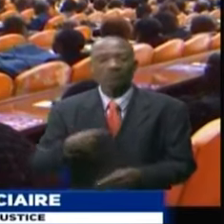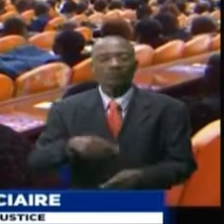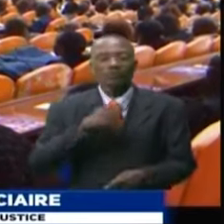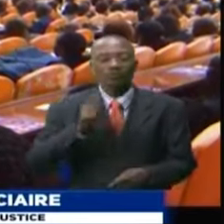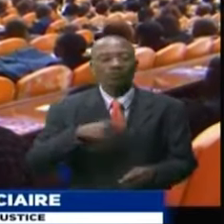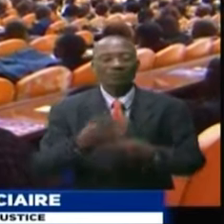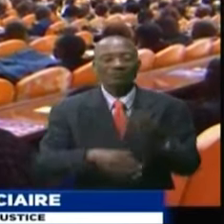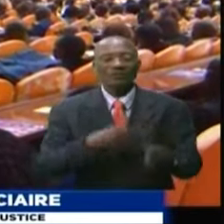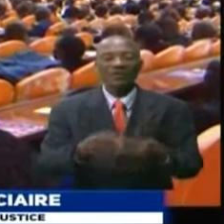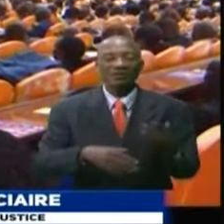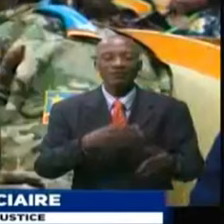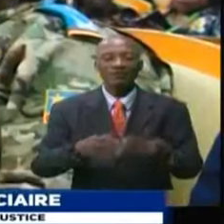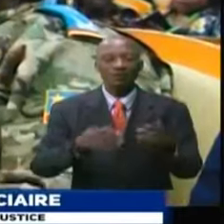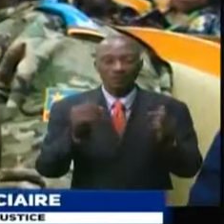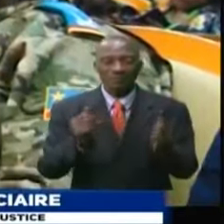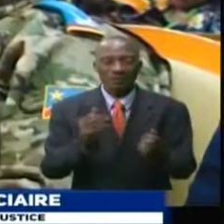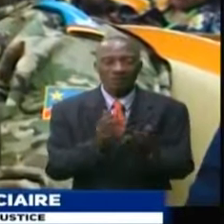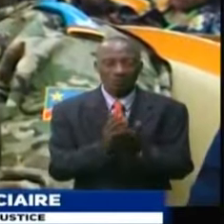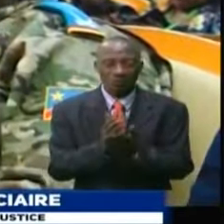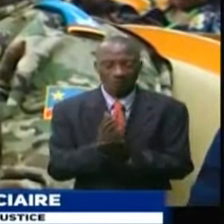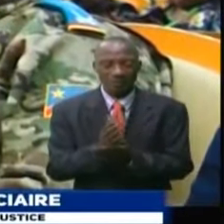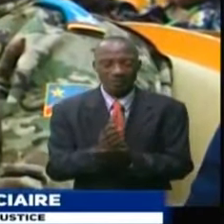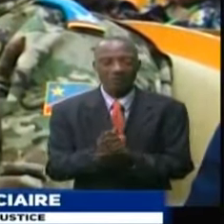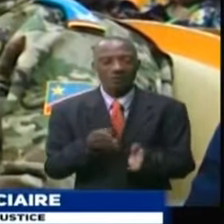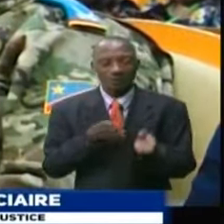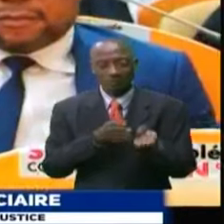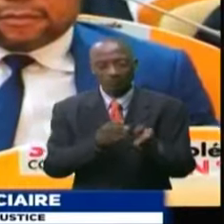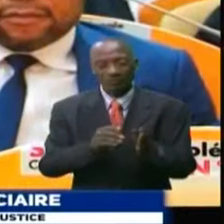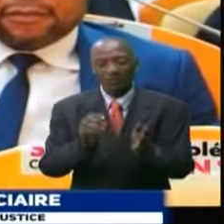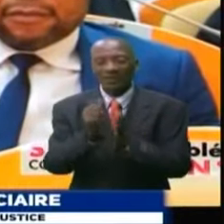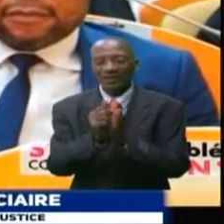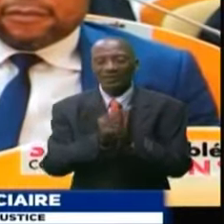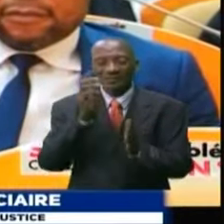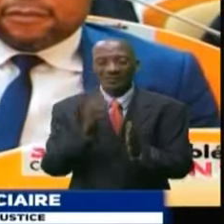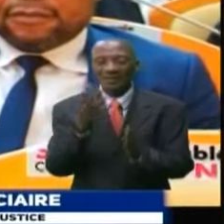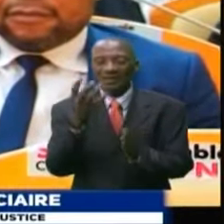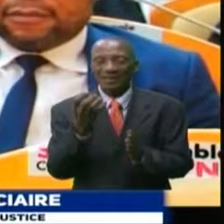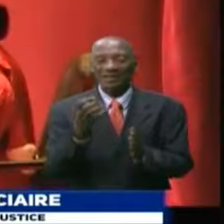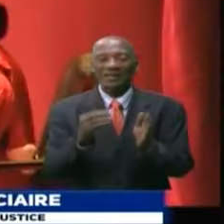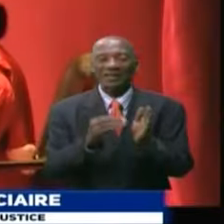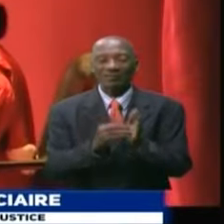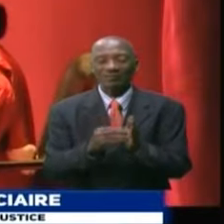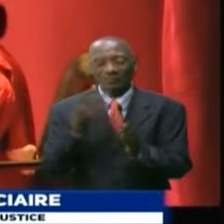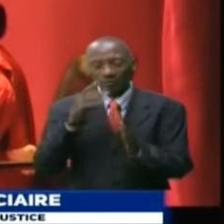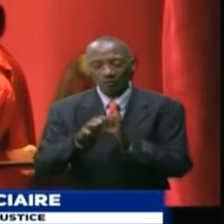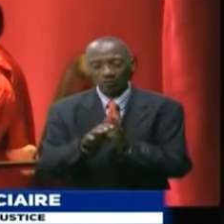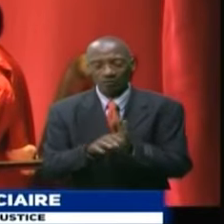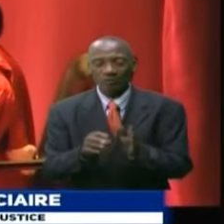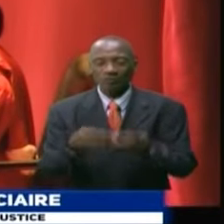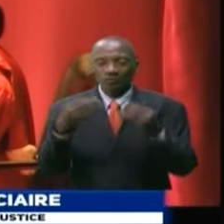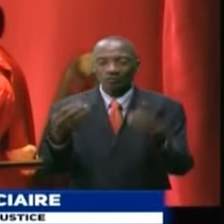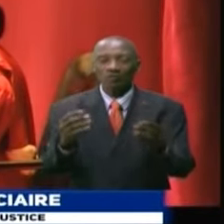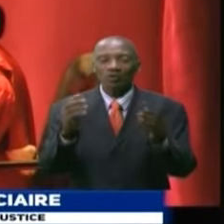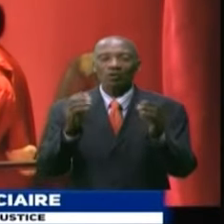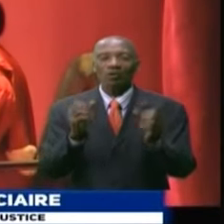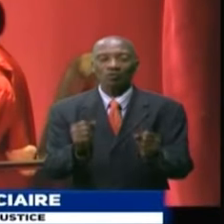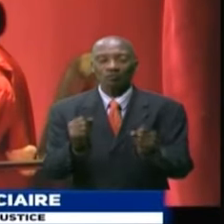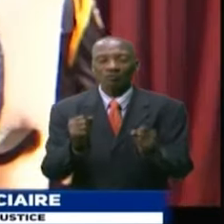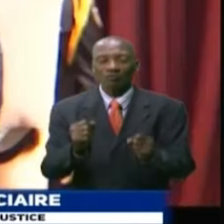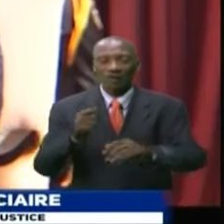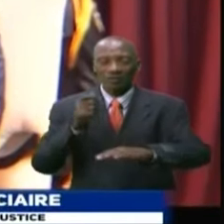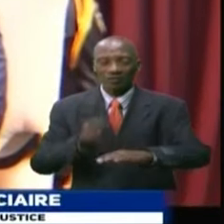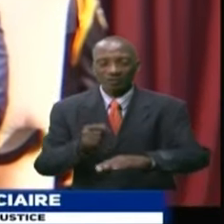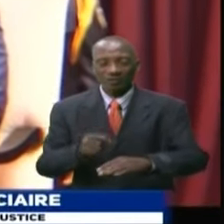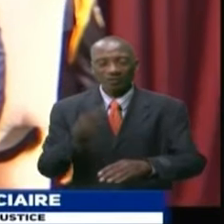efficace en appliquant l'article 149 de la Constitution alinéa 5 qui donne au pouvoir judiciaire de disposer d'un